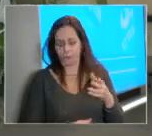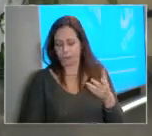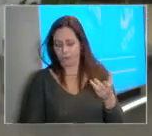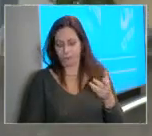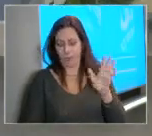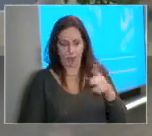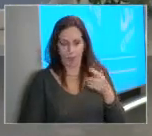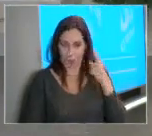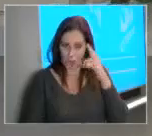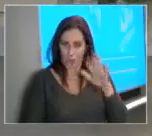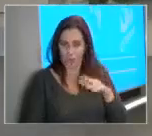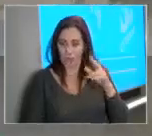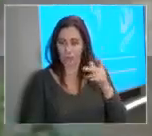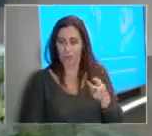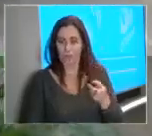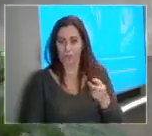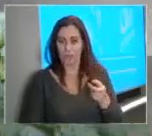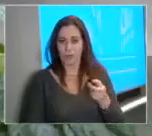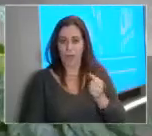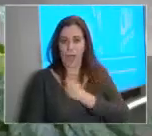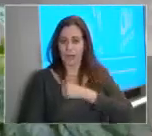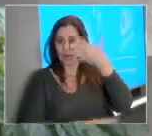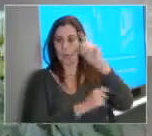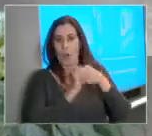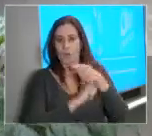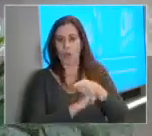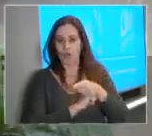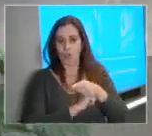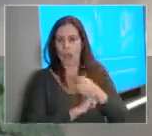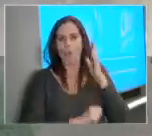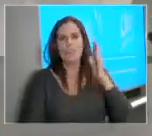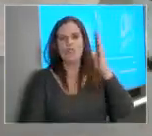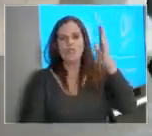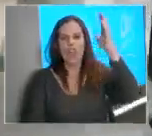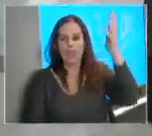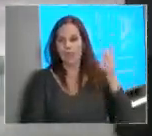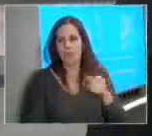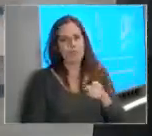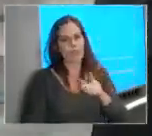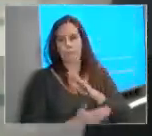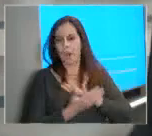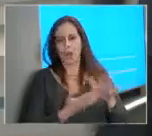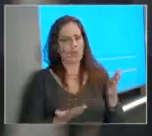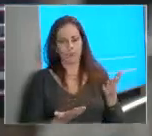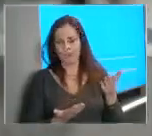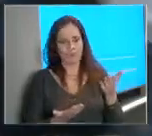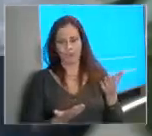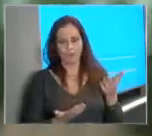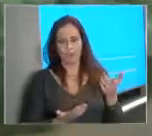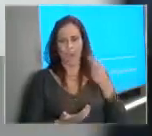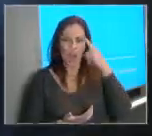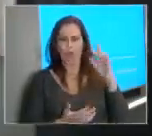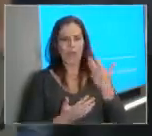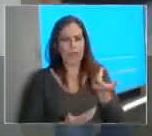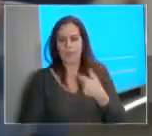ולוקח גם, אתה יודע מה, את הציבור הדתי הלאומי, והופך אותו למשיחי. אז זה פשוט לא יודע,